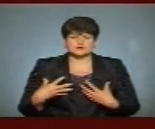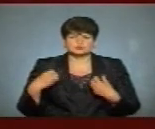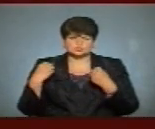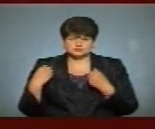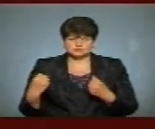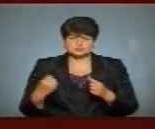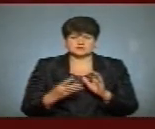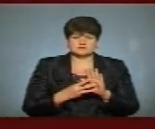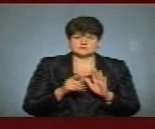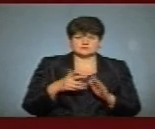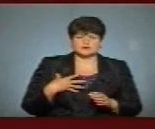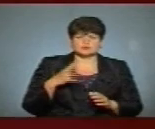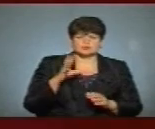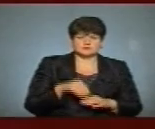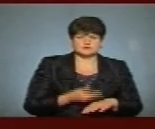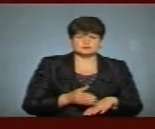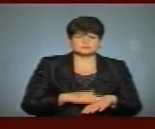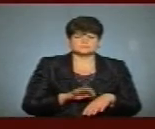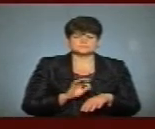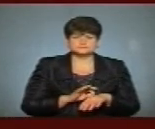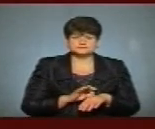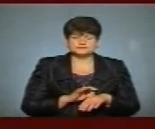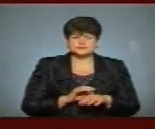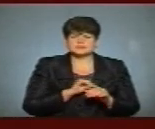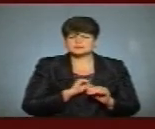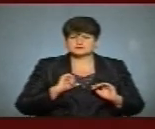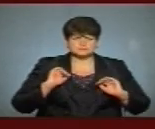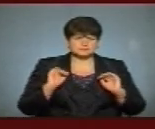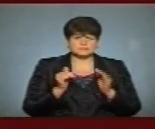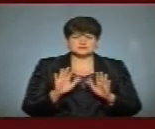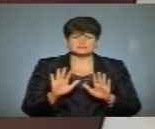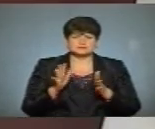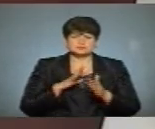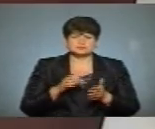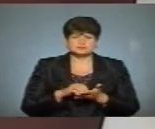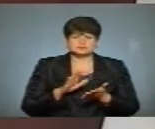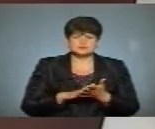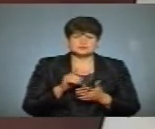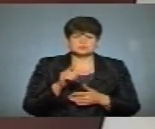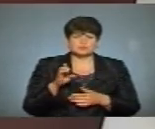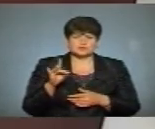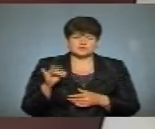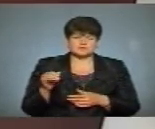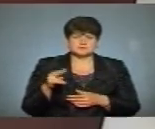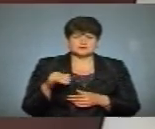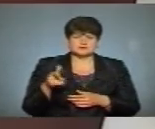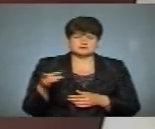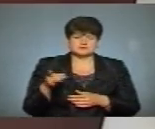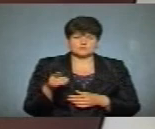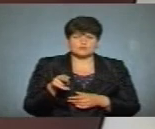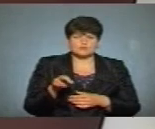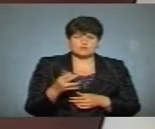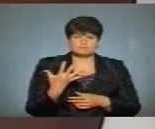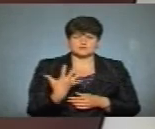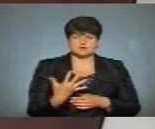та 8 померли через ускладнення. І найменше випадків COVID-19 було зареєстровано в Зборівському та Підгаєцькому районах – по